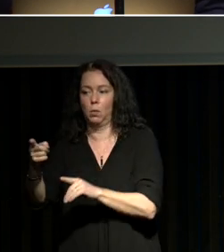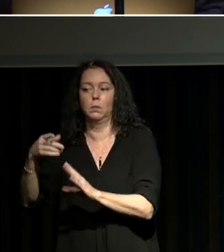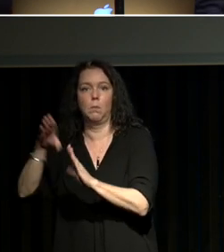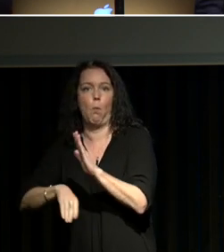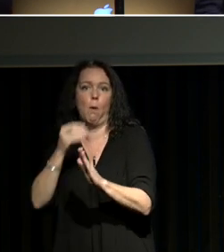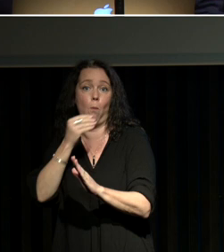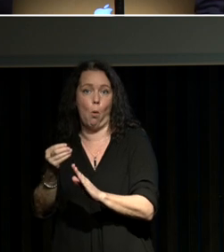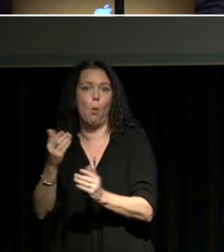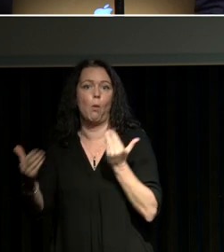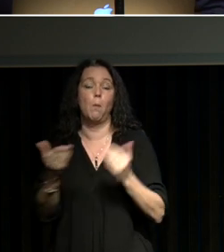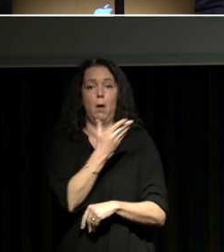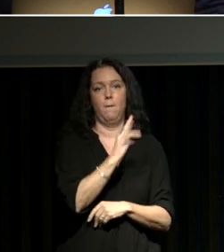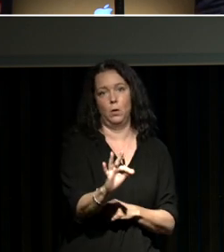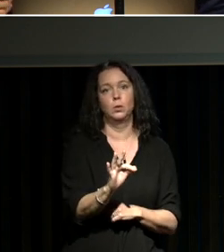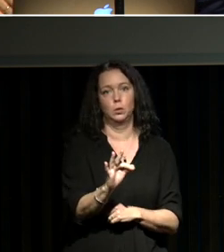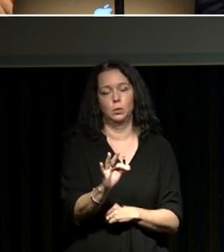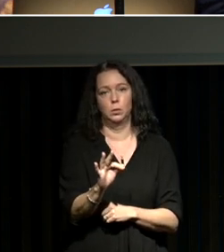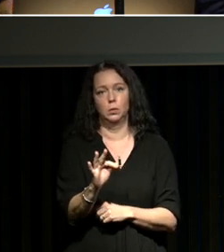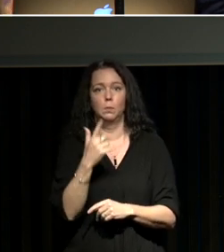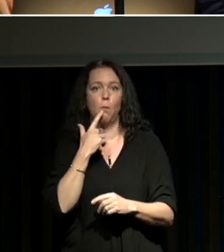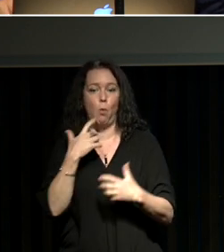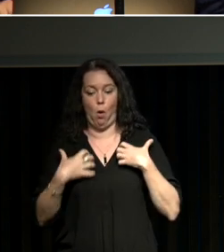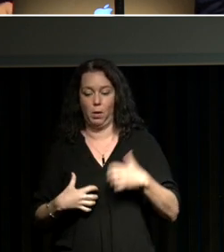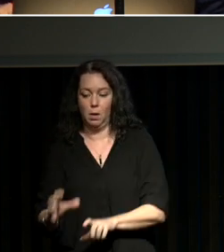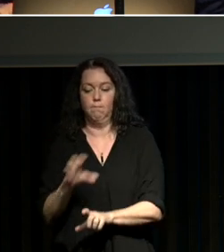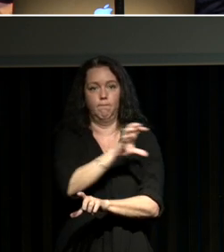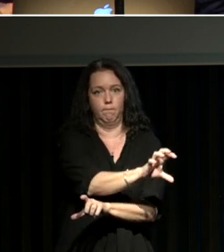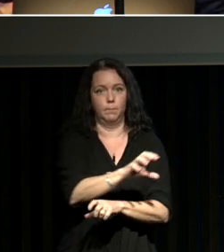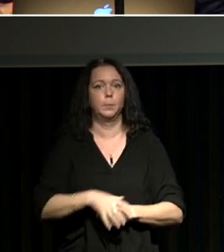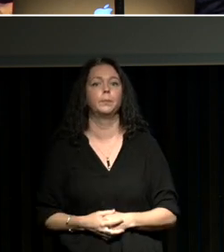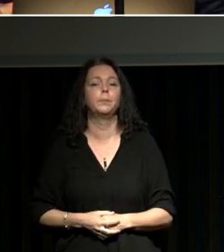favorable qu'en France pour faire de la transplantation d'organes.